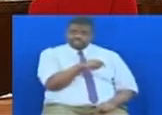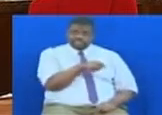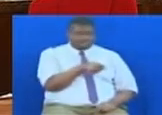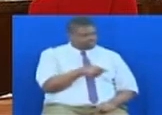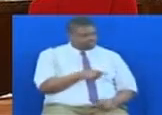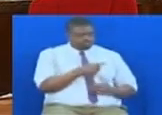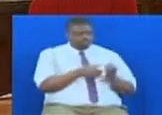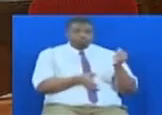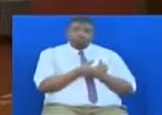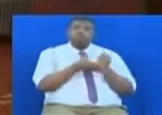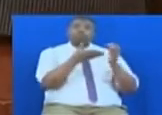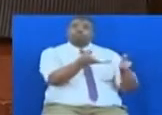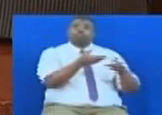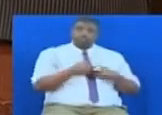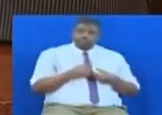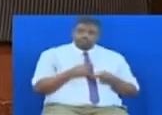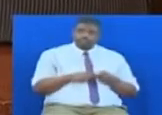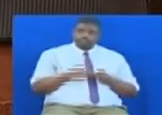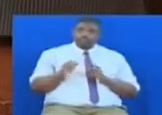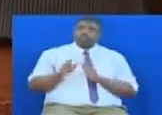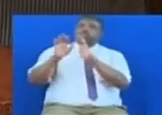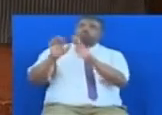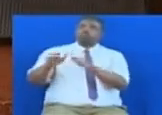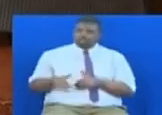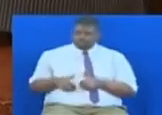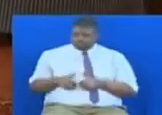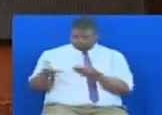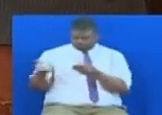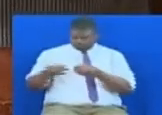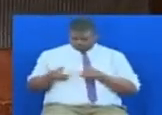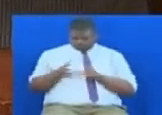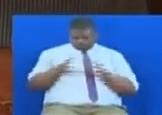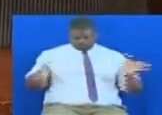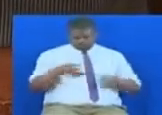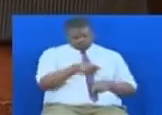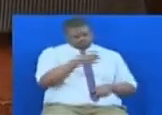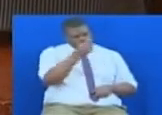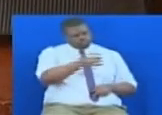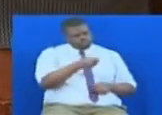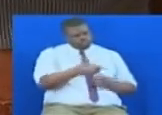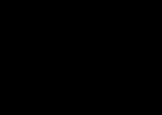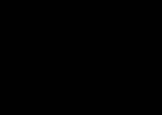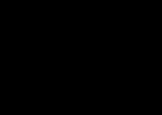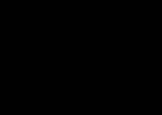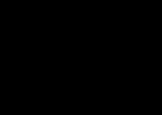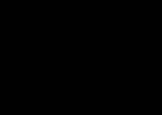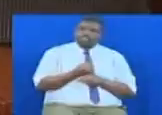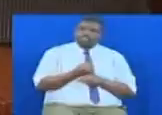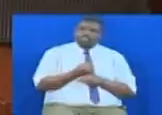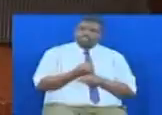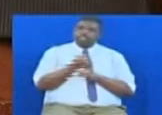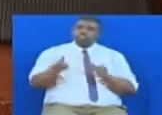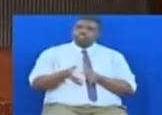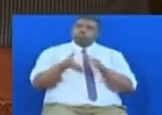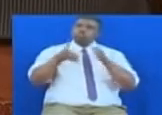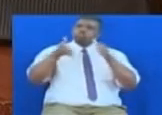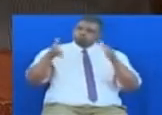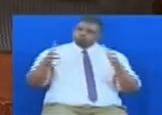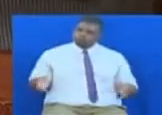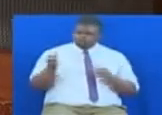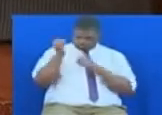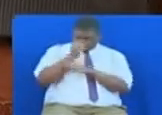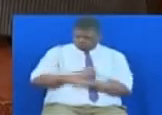kwamba bunge zima linachukua fursa hii kumpongeza rais kwa kazi kubwa ya kutuvusha kwenye janga la